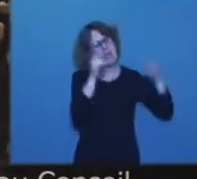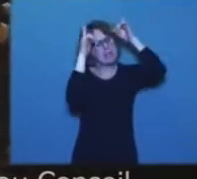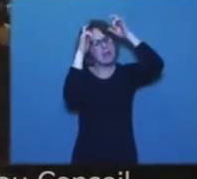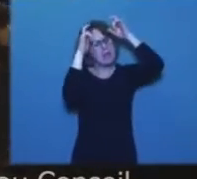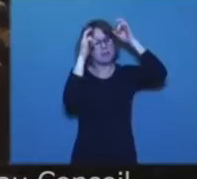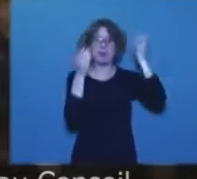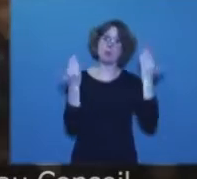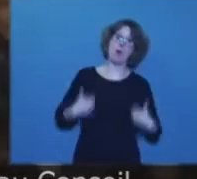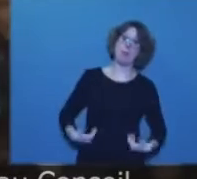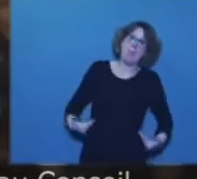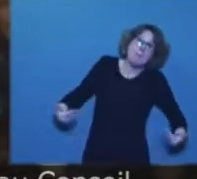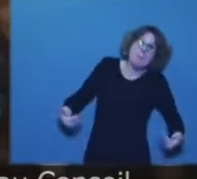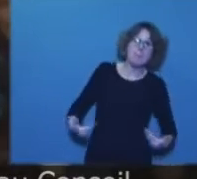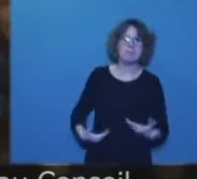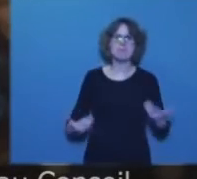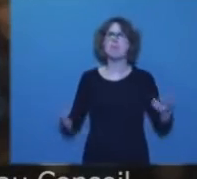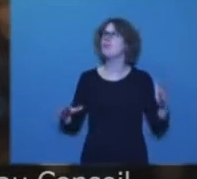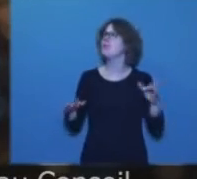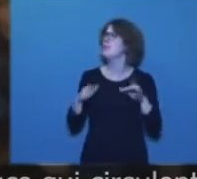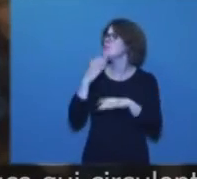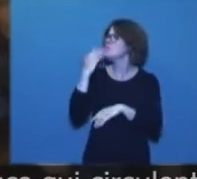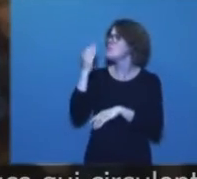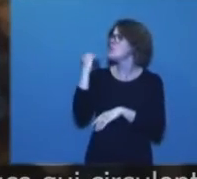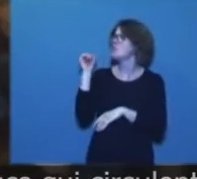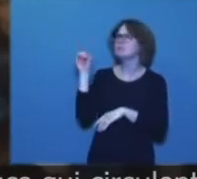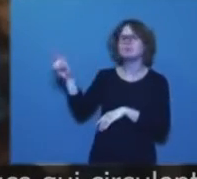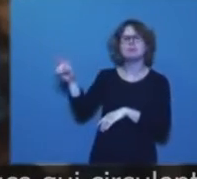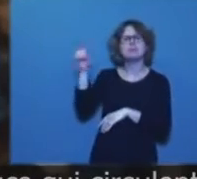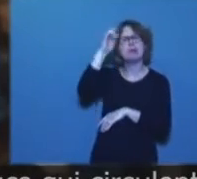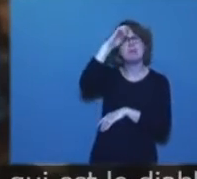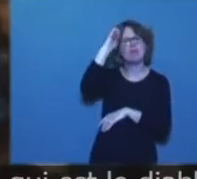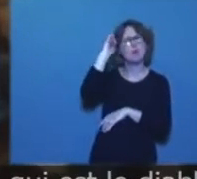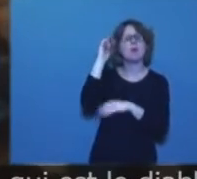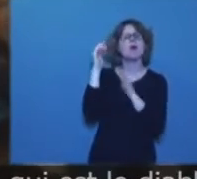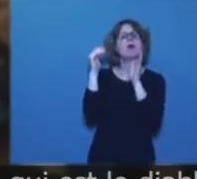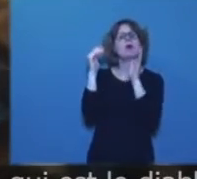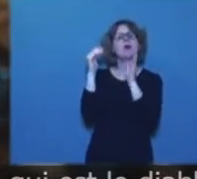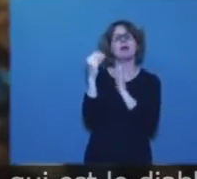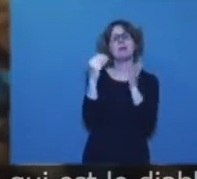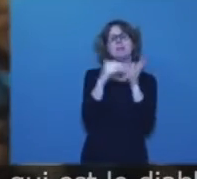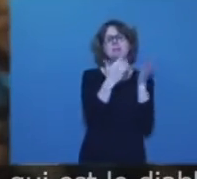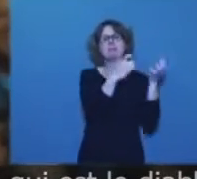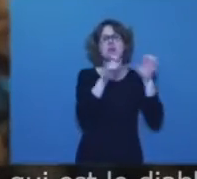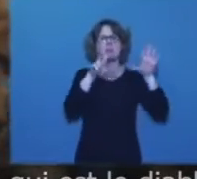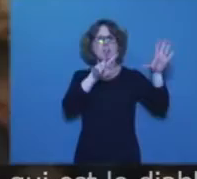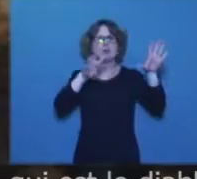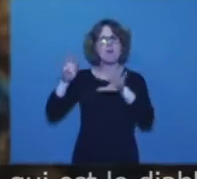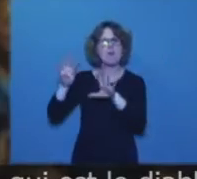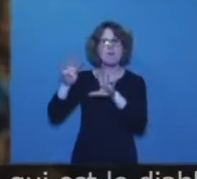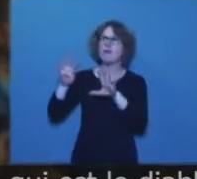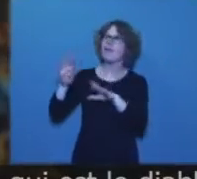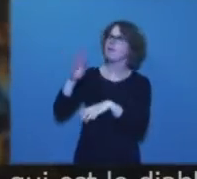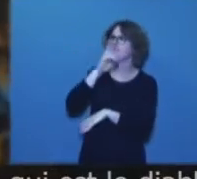J'aurais préféré avoir comme M. Fillon, il avait 1789, lui. Enfin, ça dépend de quel point de vue on le prend. Hein.